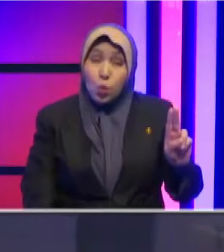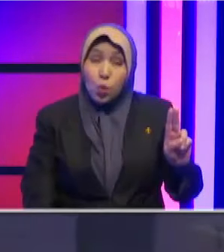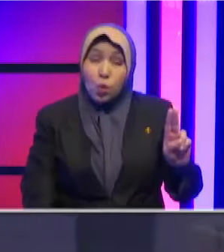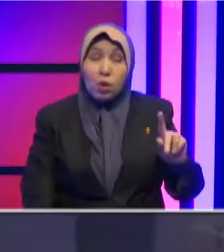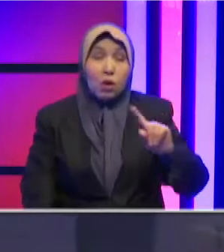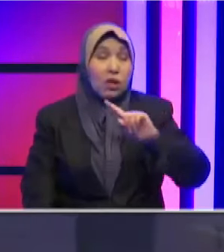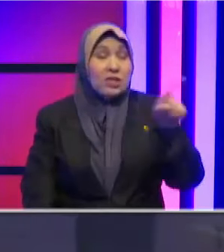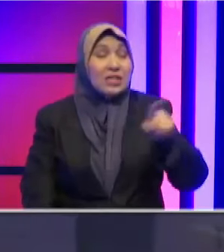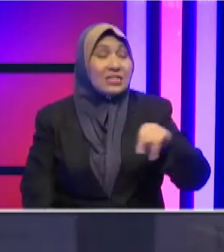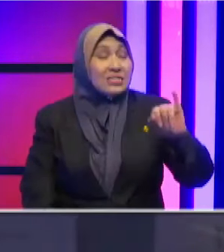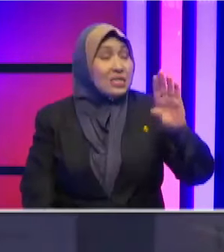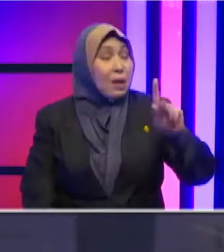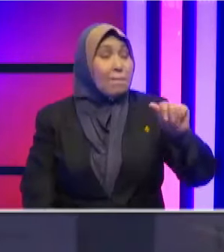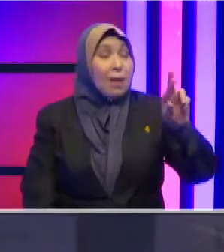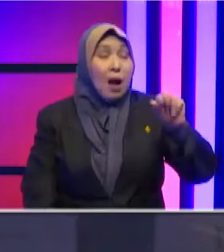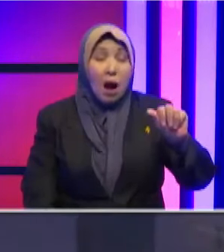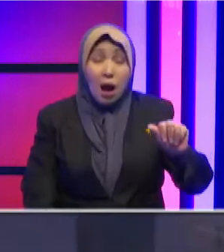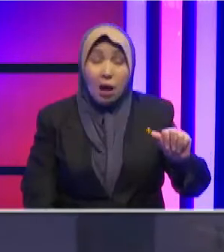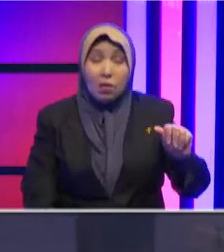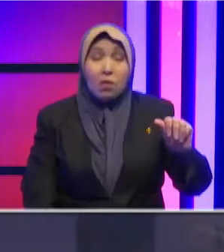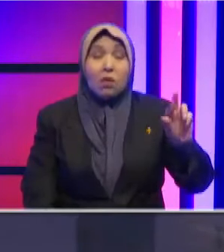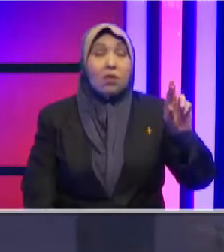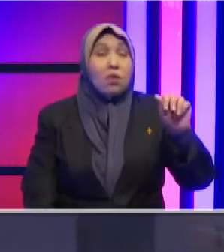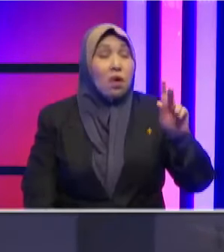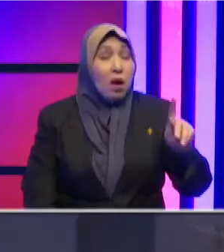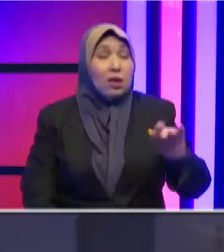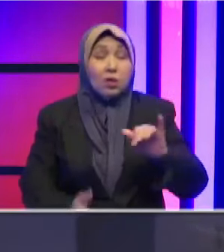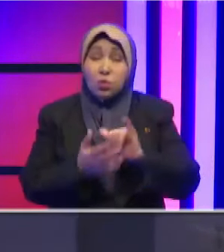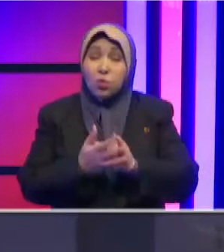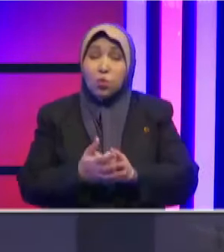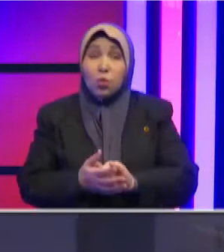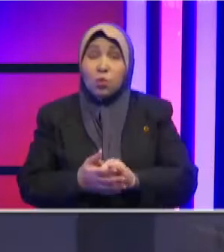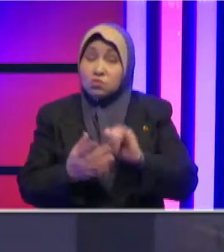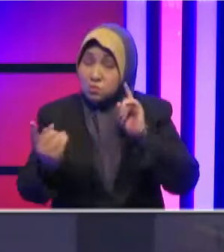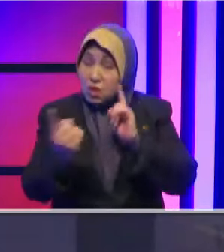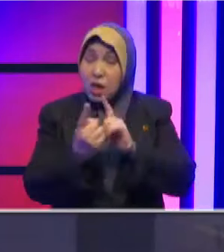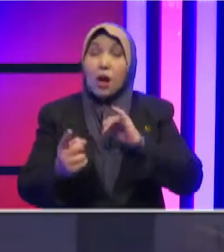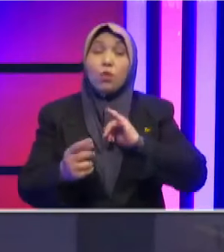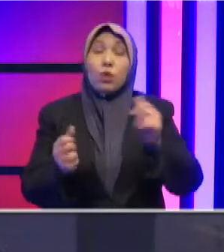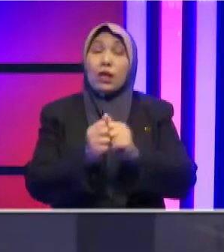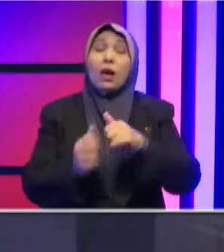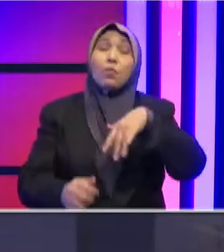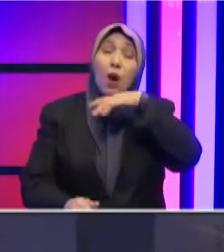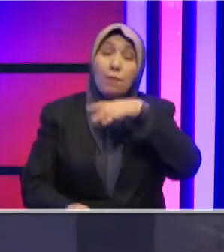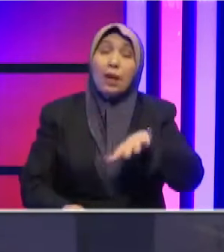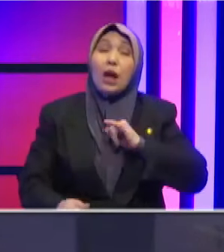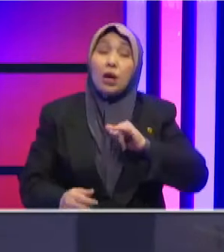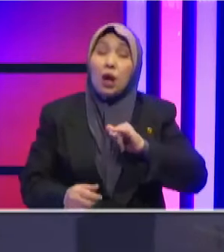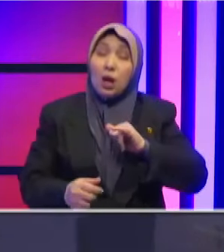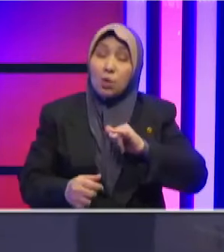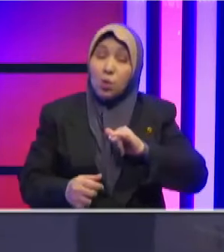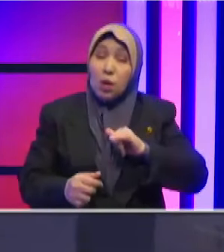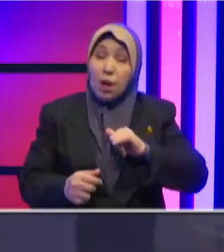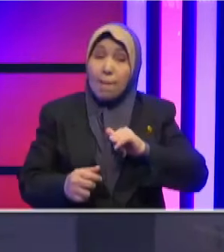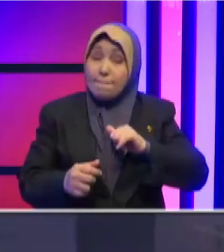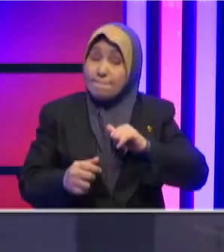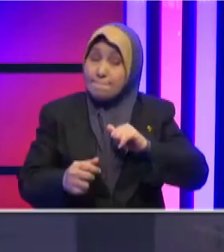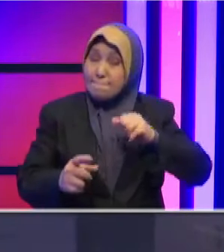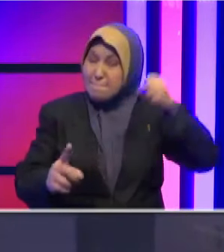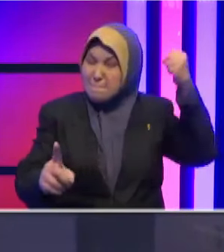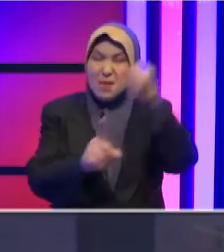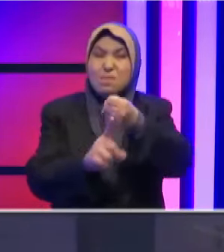zebra.olx emosi Baqarah ini mengatakan bahwasanya jumbo kan aku dengan Muhammad Aku nak menyerang lebih Muhammad